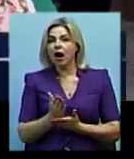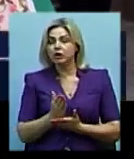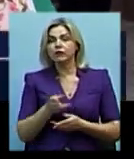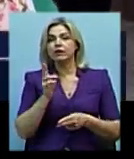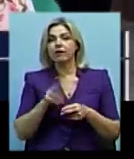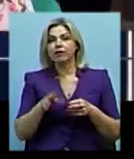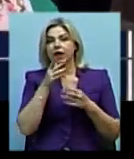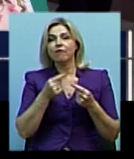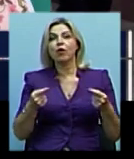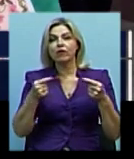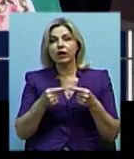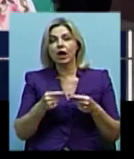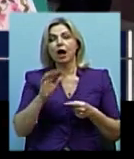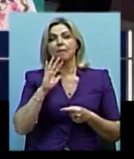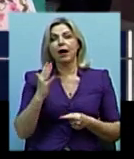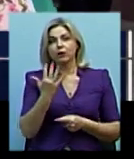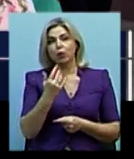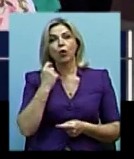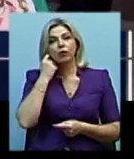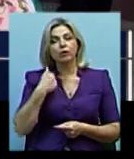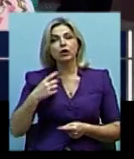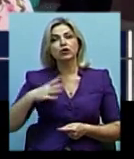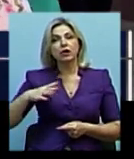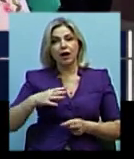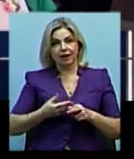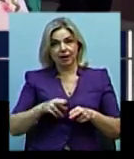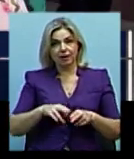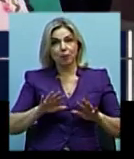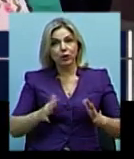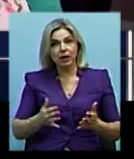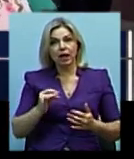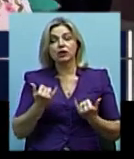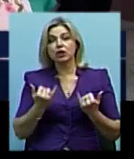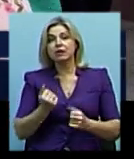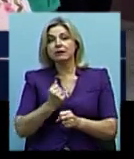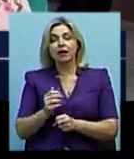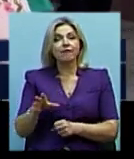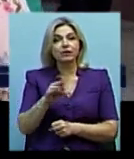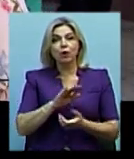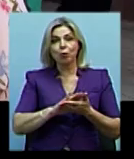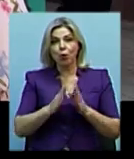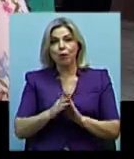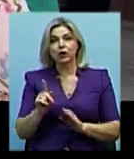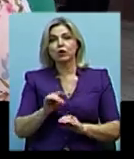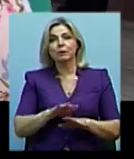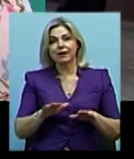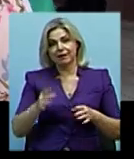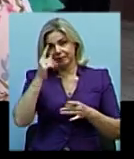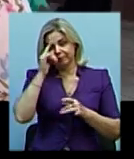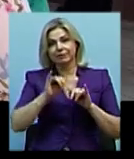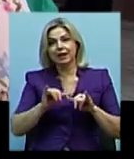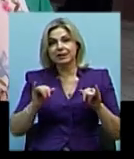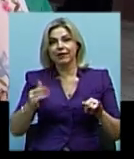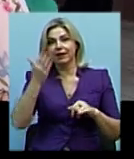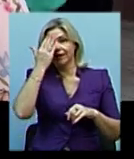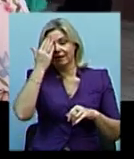своєчасно. Про 5 років ми чекали цієї події. І зараз створені всі умови для того, щоб діти розвивали свої здібності,